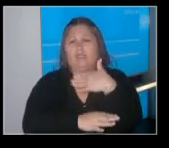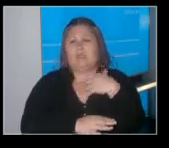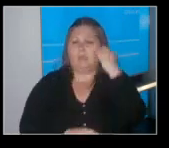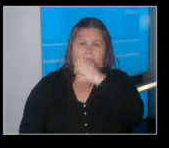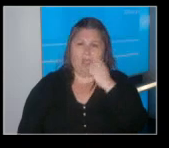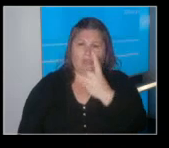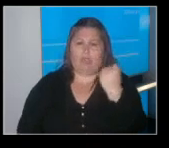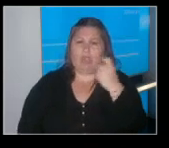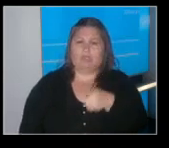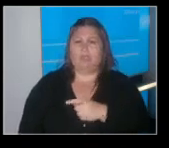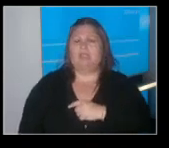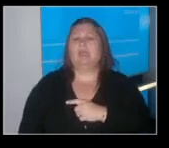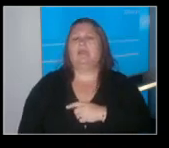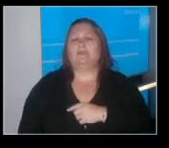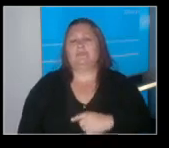הכוח הזה.